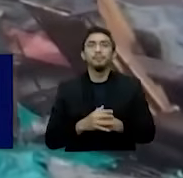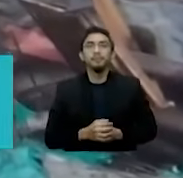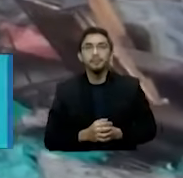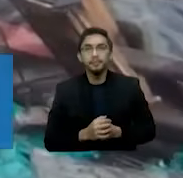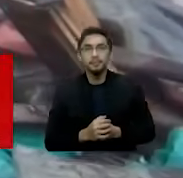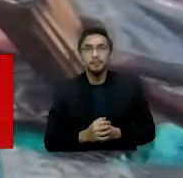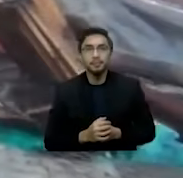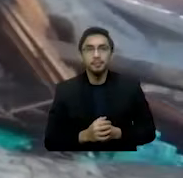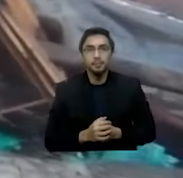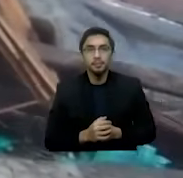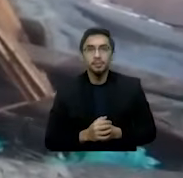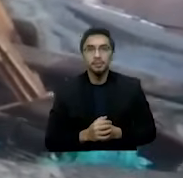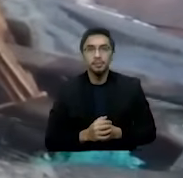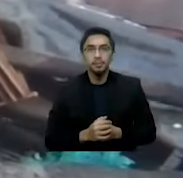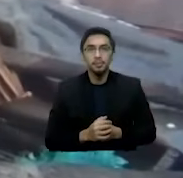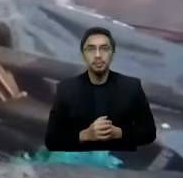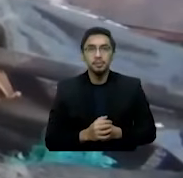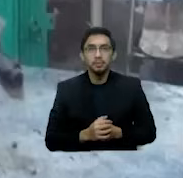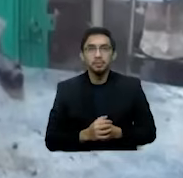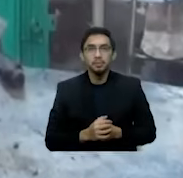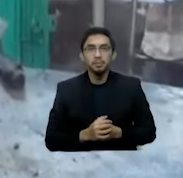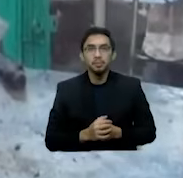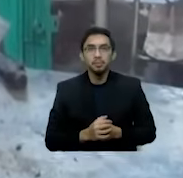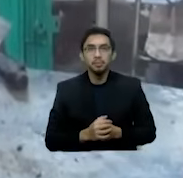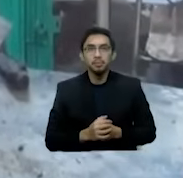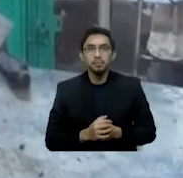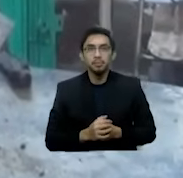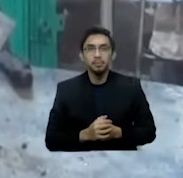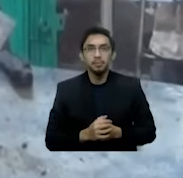Dari Jakarta, Miftahul Ghani melaporkan.